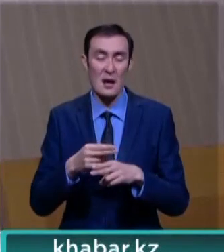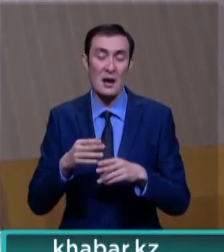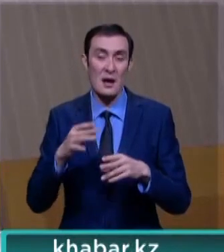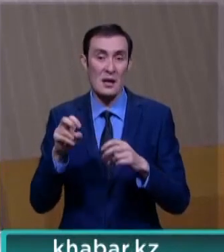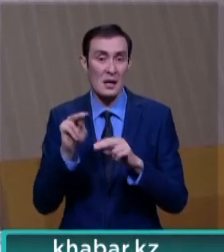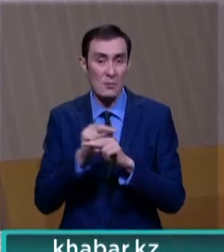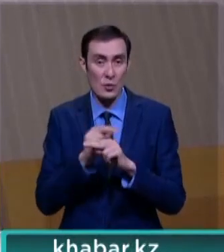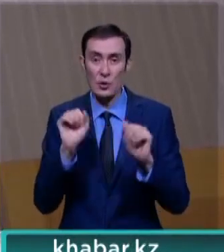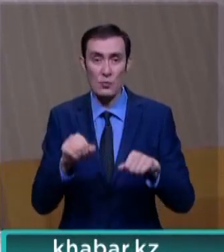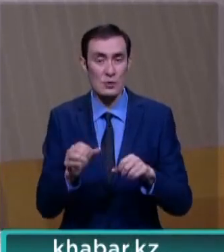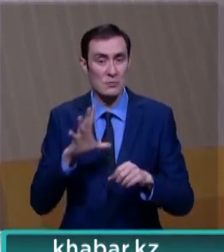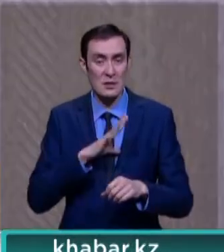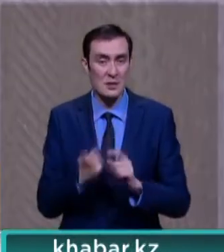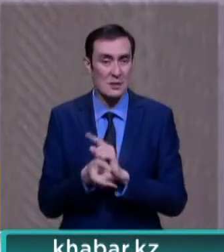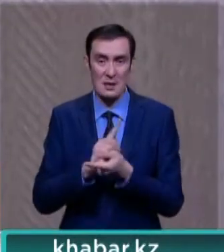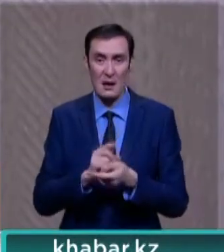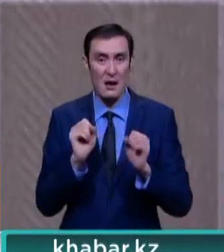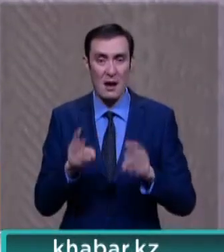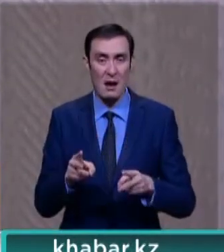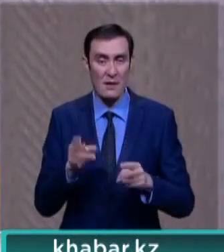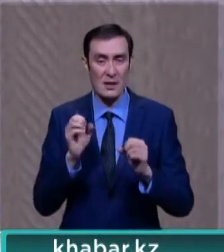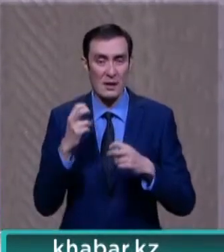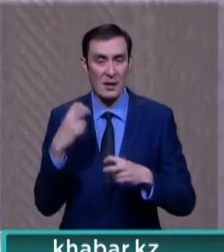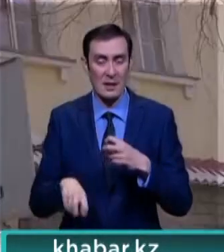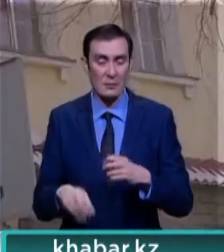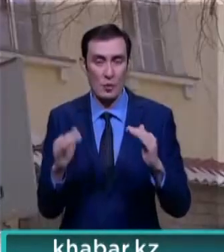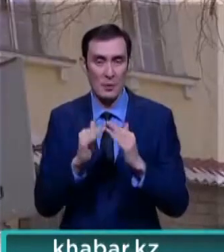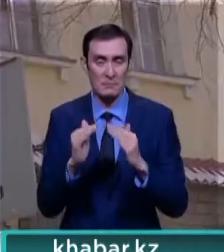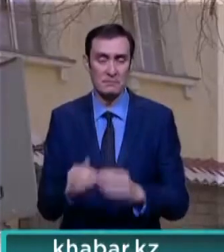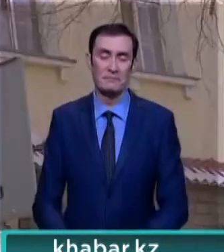предаварийного рискует стать аварийным. Юлан Чаус, Василий Савкин, Карагандинская область, Хабар.